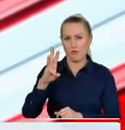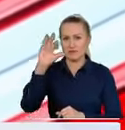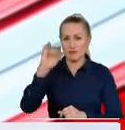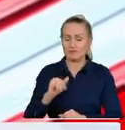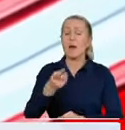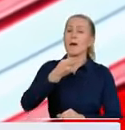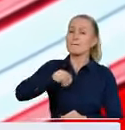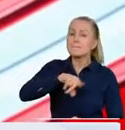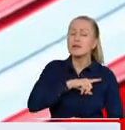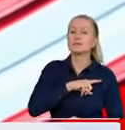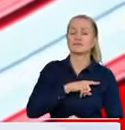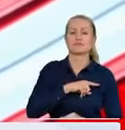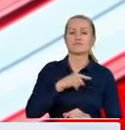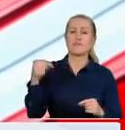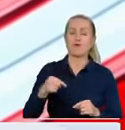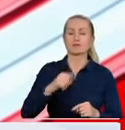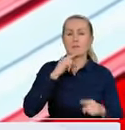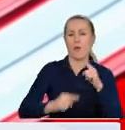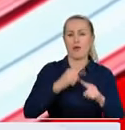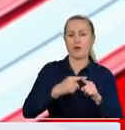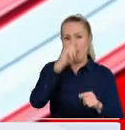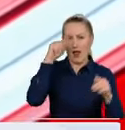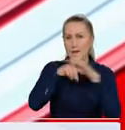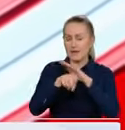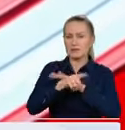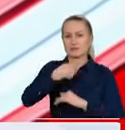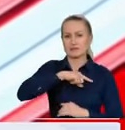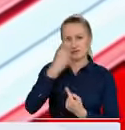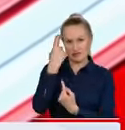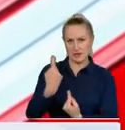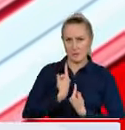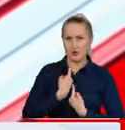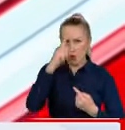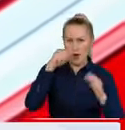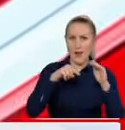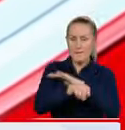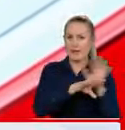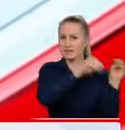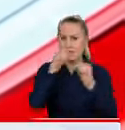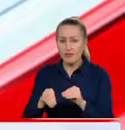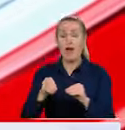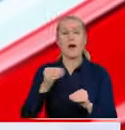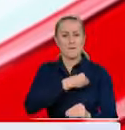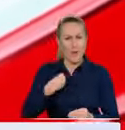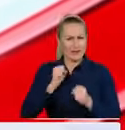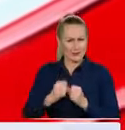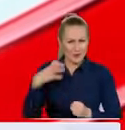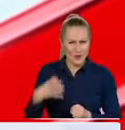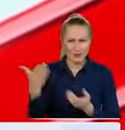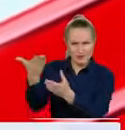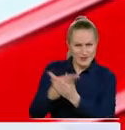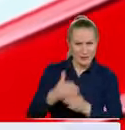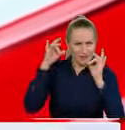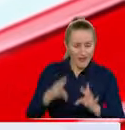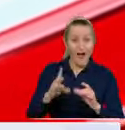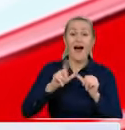politykę imigracyjną samodzielną. Powinna być to odpowiedzialna polityka imigracyjna. Polacy są narodem gościnnym, natomiast ci, którzy